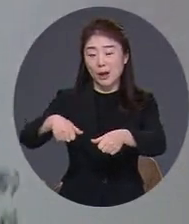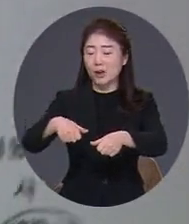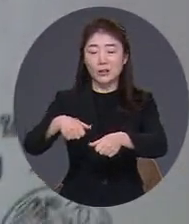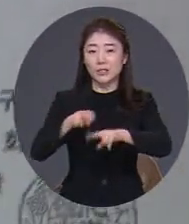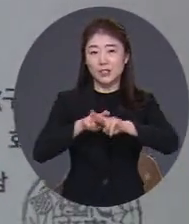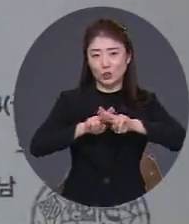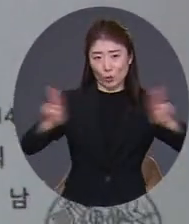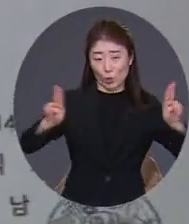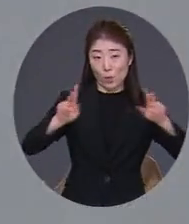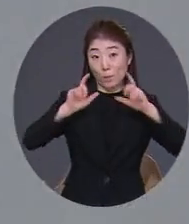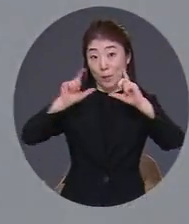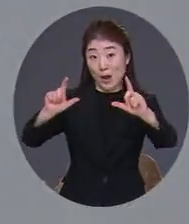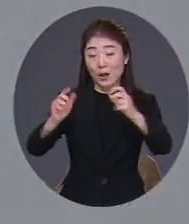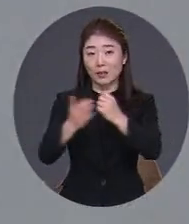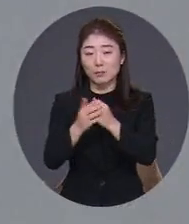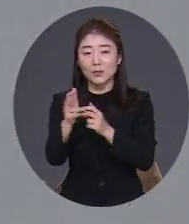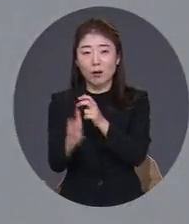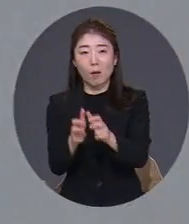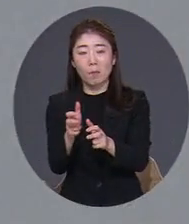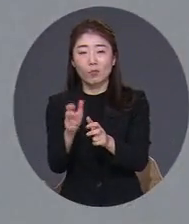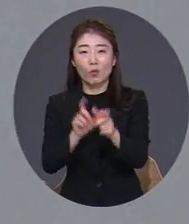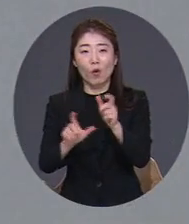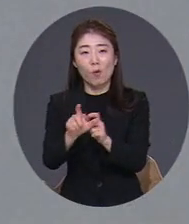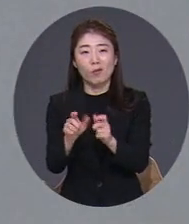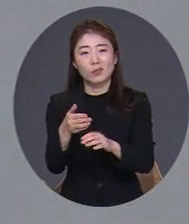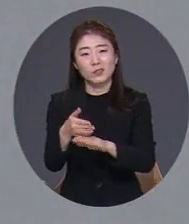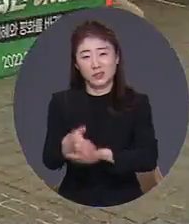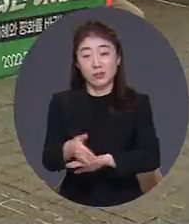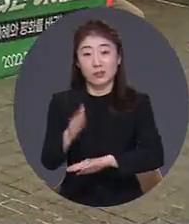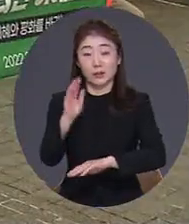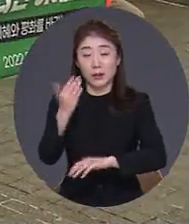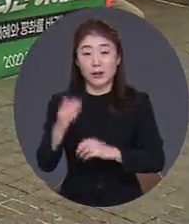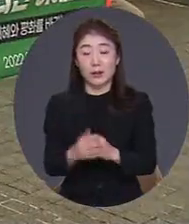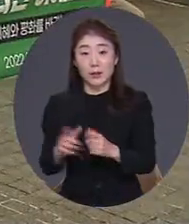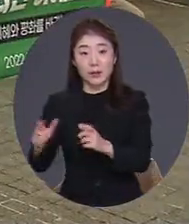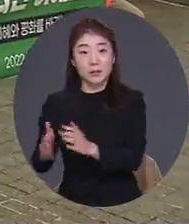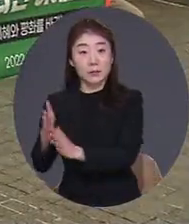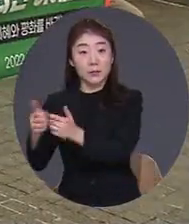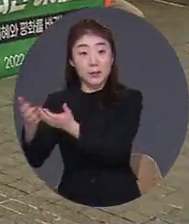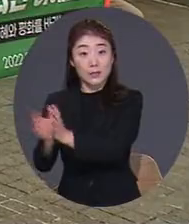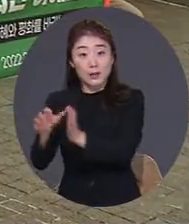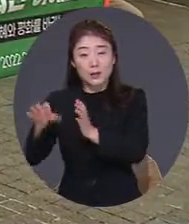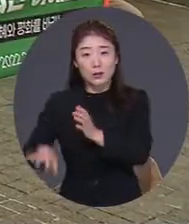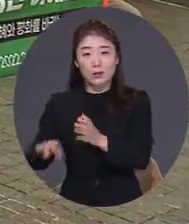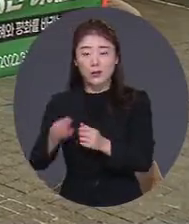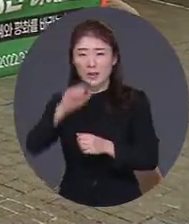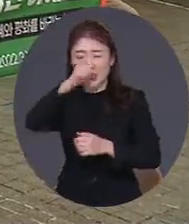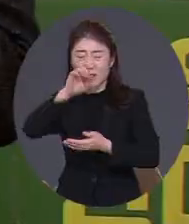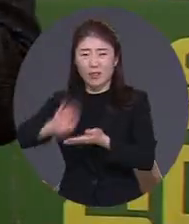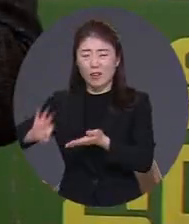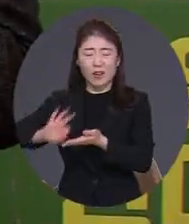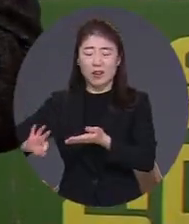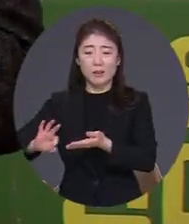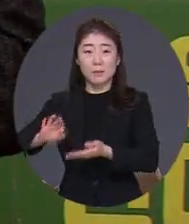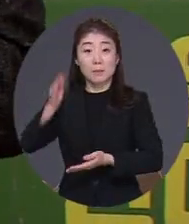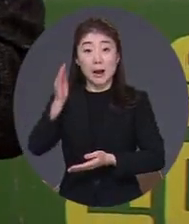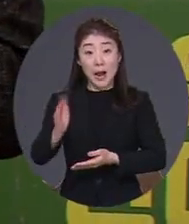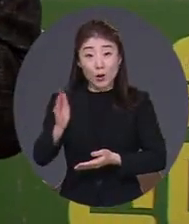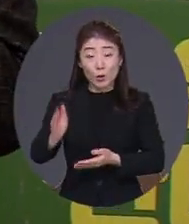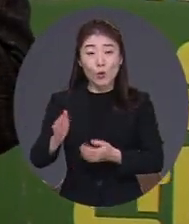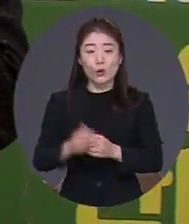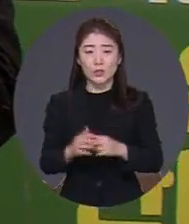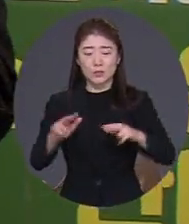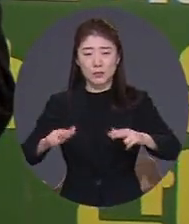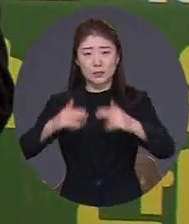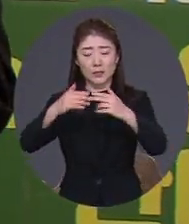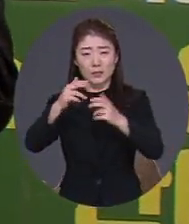사업은 더 위축될 수밖에 없는 처지입니다. 지역시민단체는 더 이상 예산을 낭비하지 말고 이제는 사업을